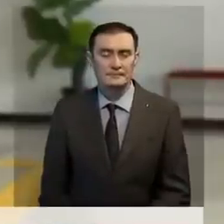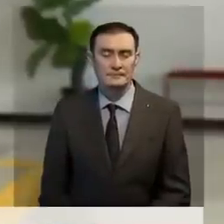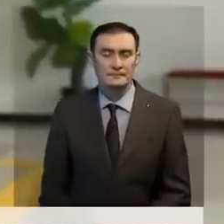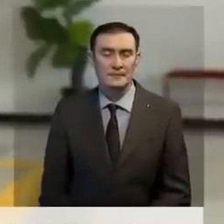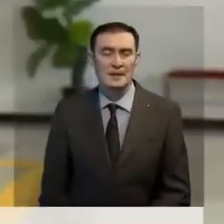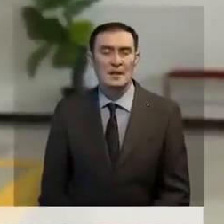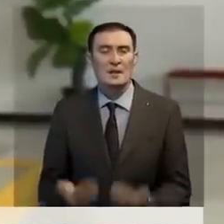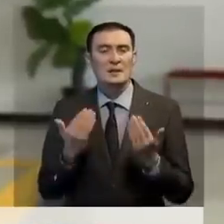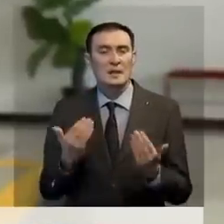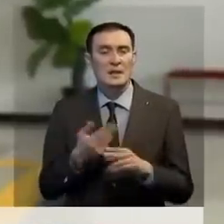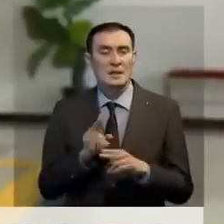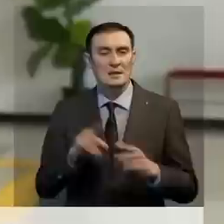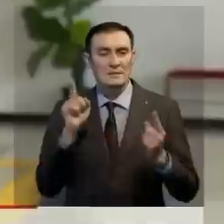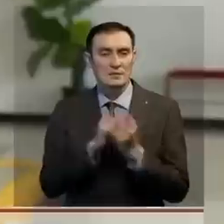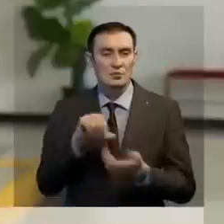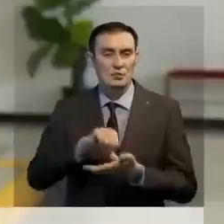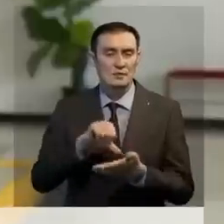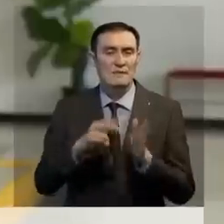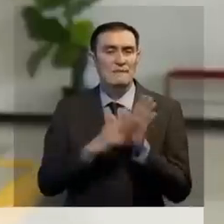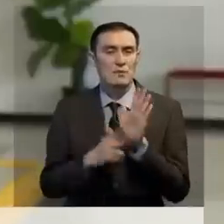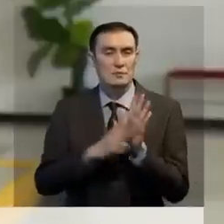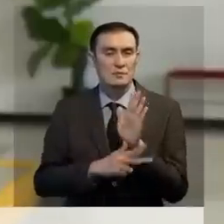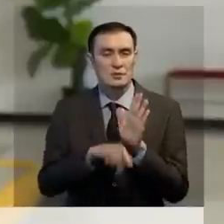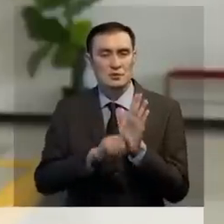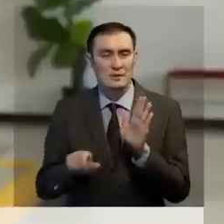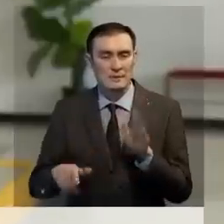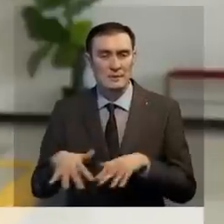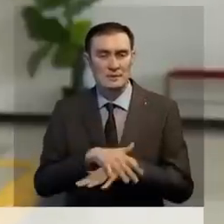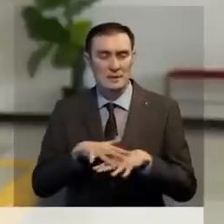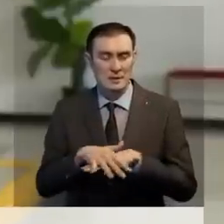На данной встрече участвовало около 80 человек, избирателей.